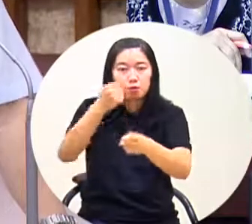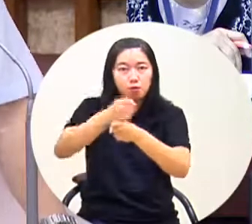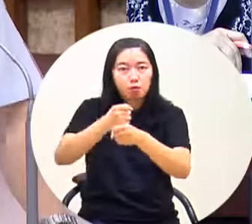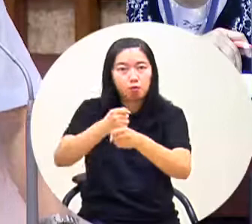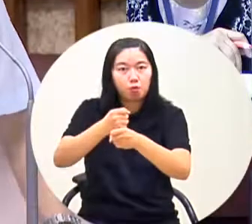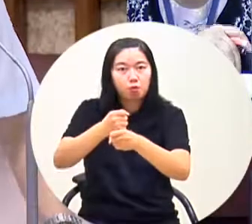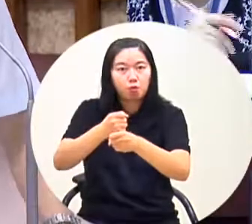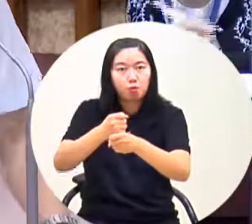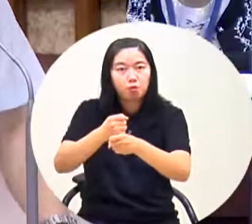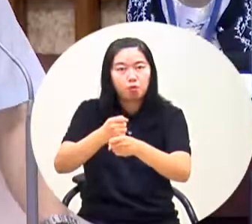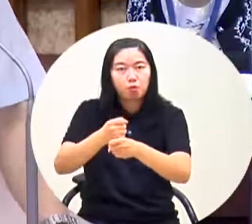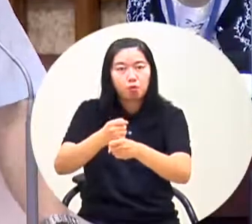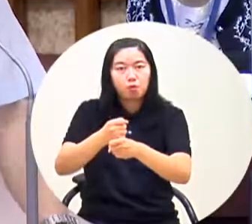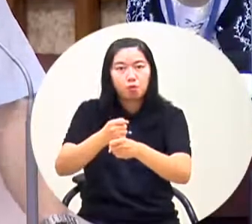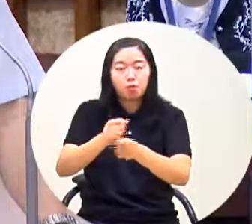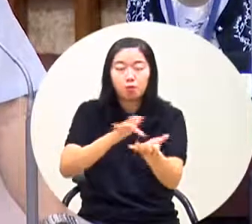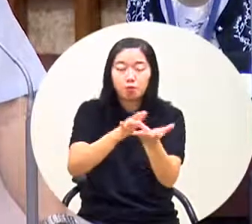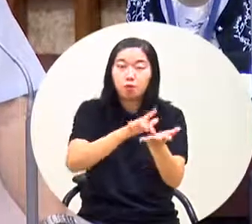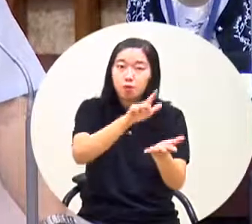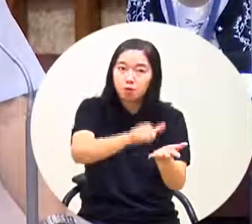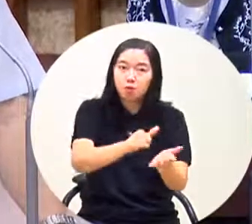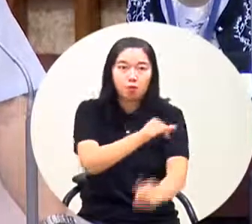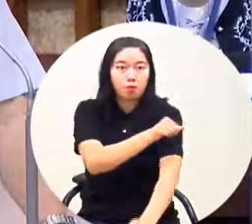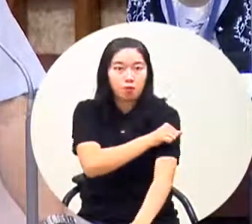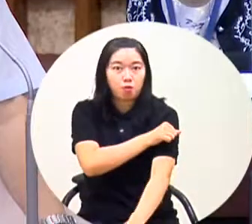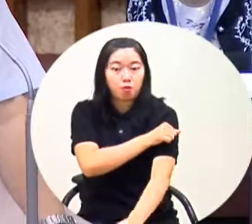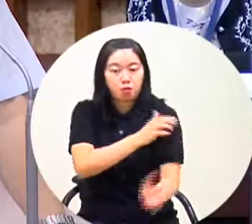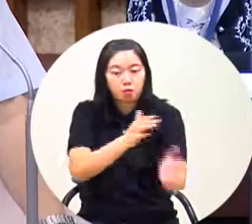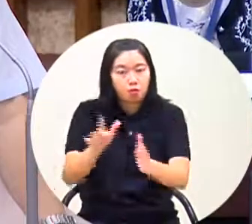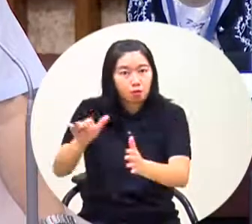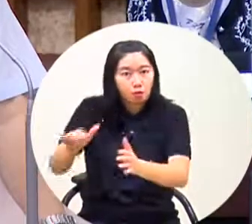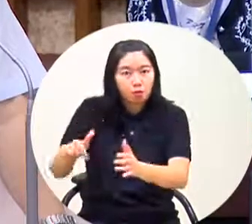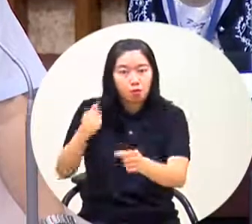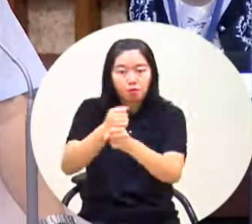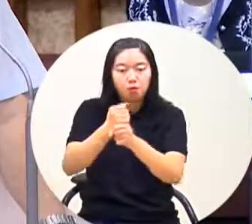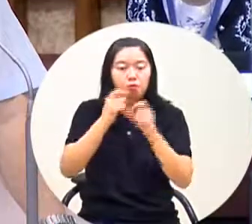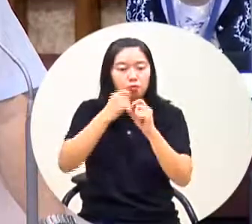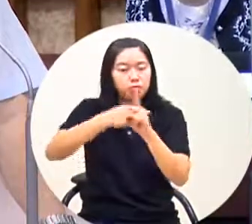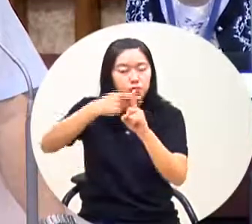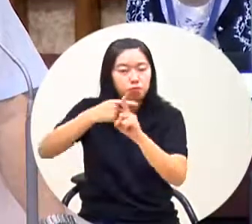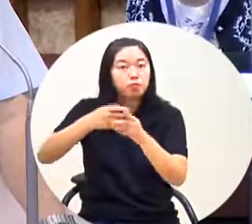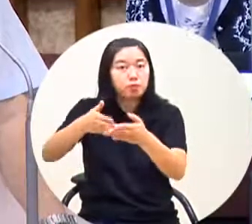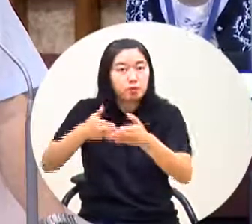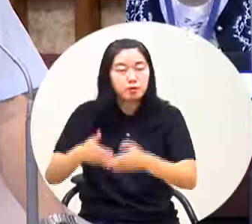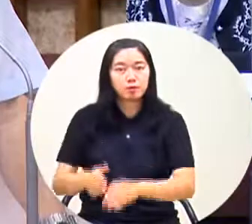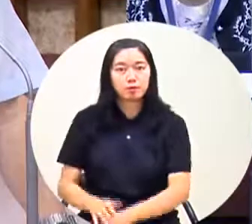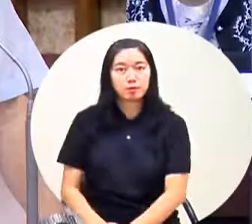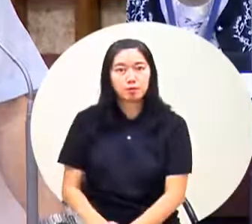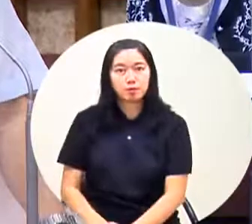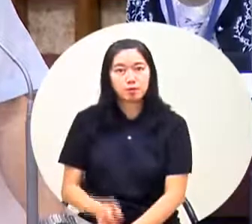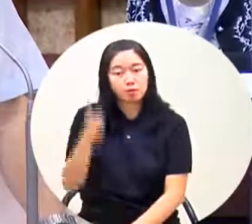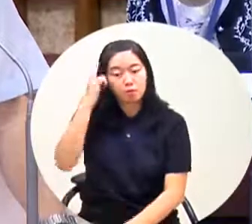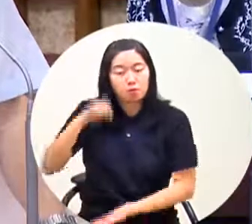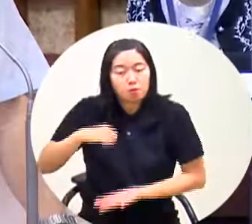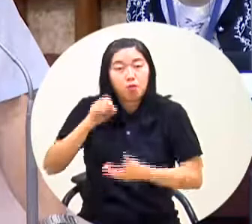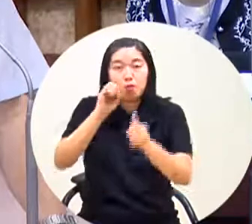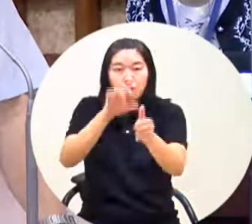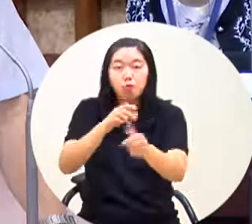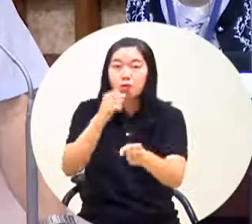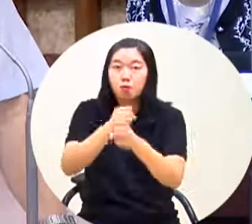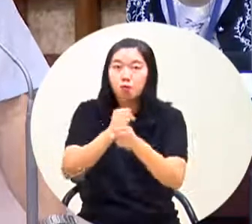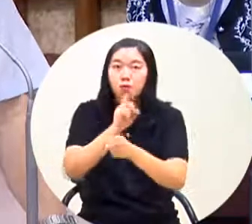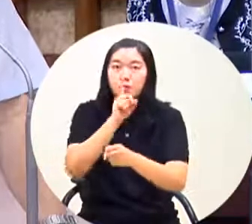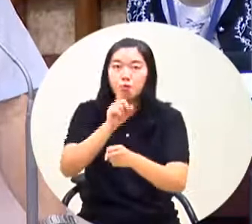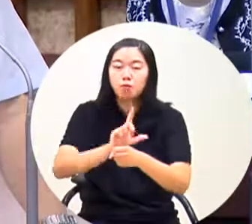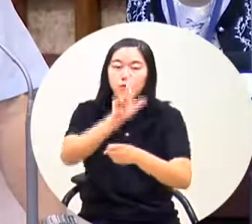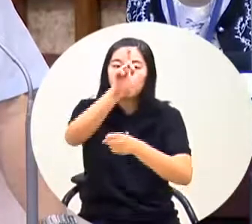遮药师、护理师伫工作过程内有好的品质，这嘛应该。所以，我是建东建议公司说，是毋是做较好一个上班